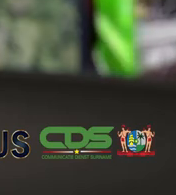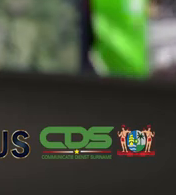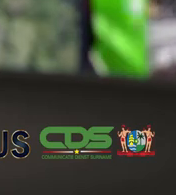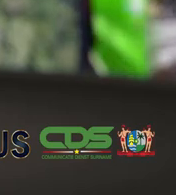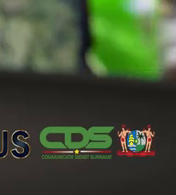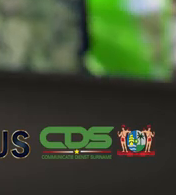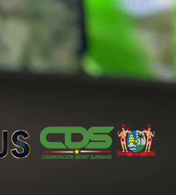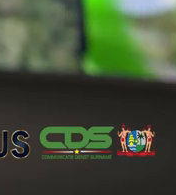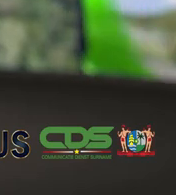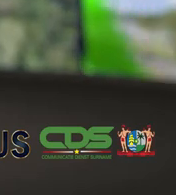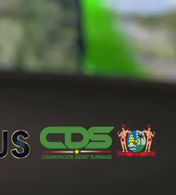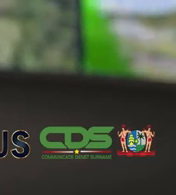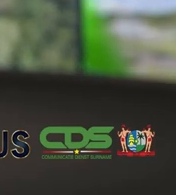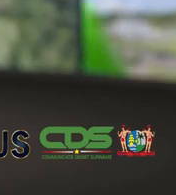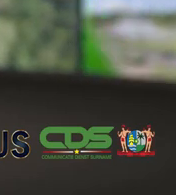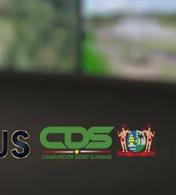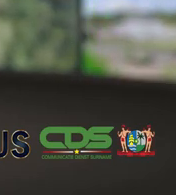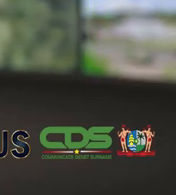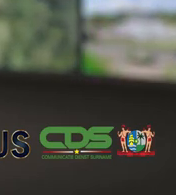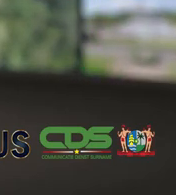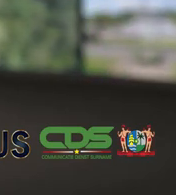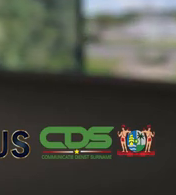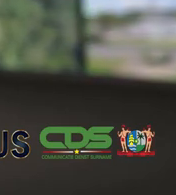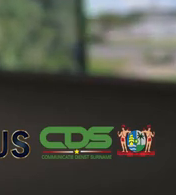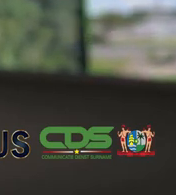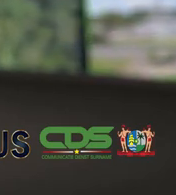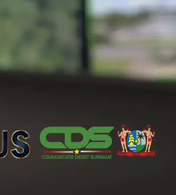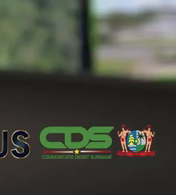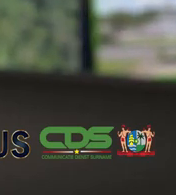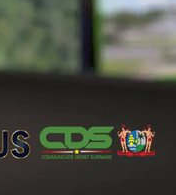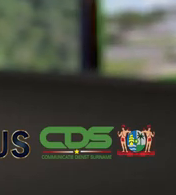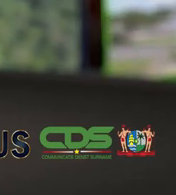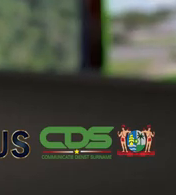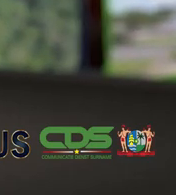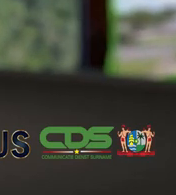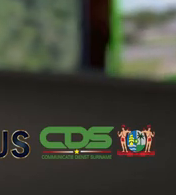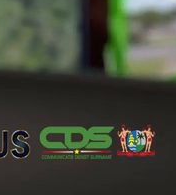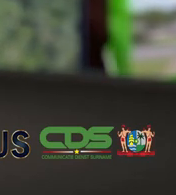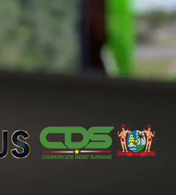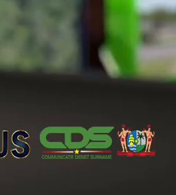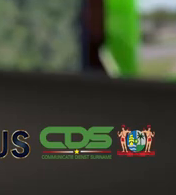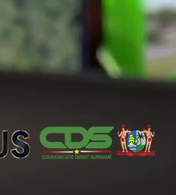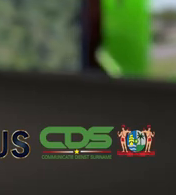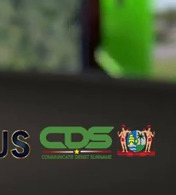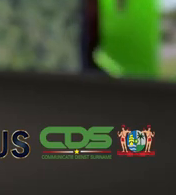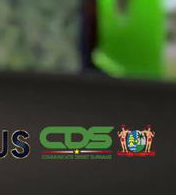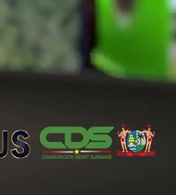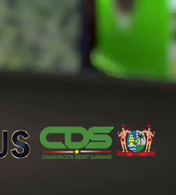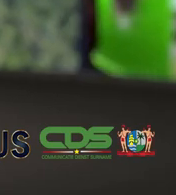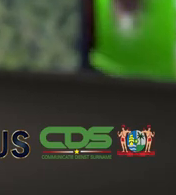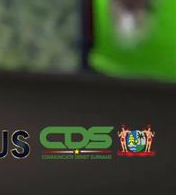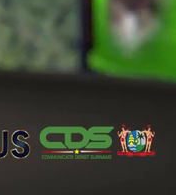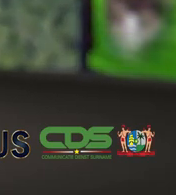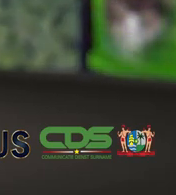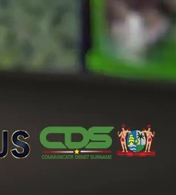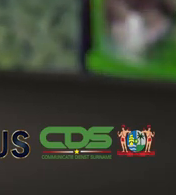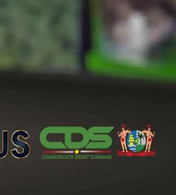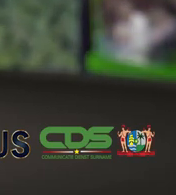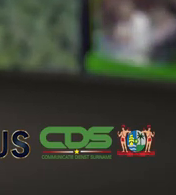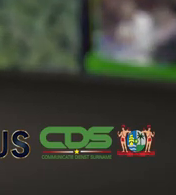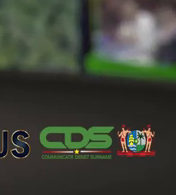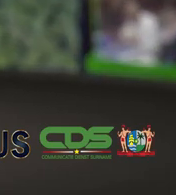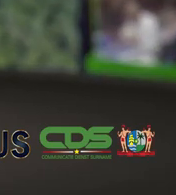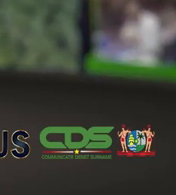van 1 oktober 2021 tot eind maart 2022. Suriname heeft de nummer 1 paviljoen in de